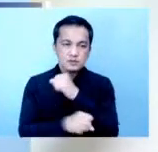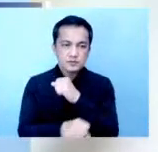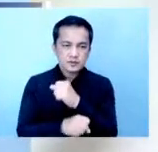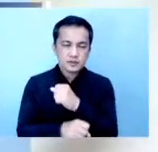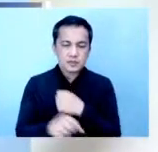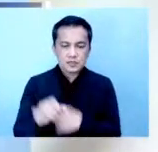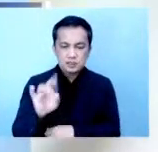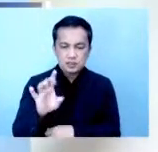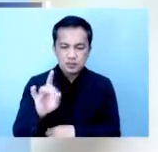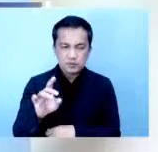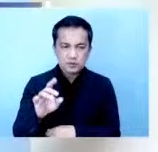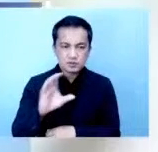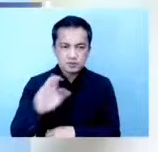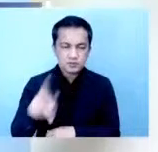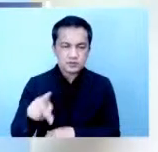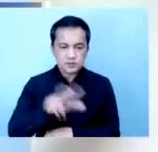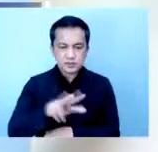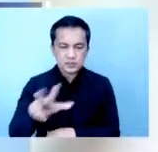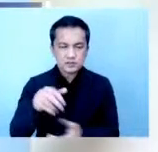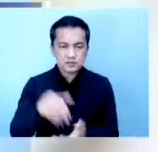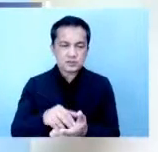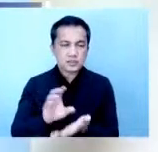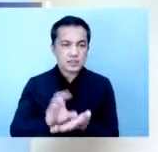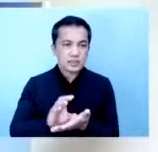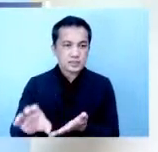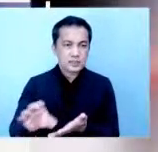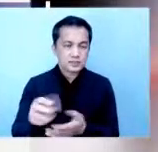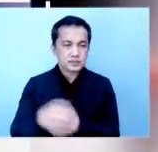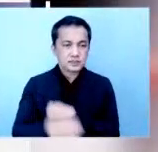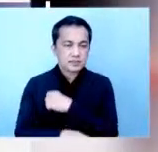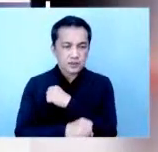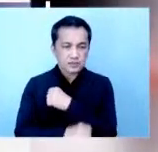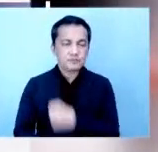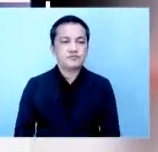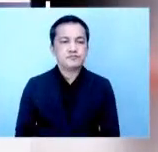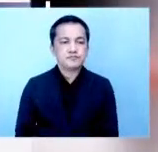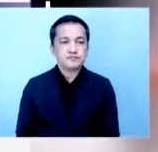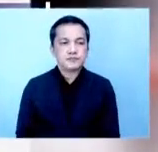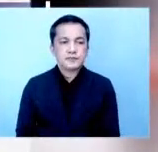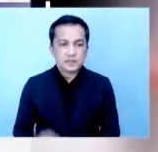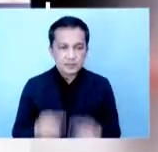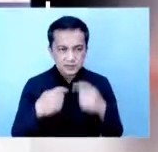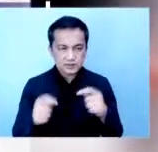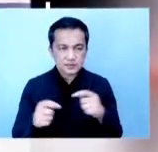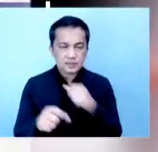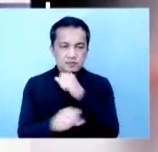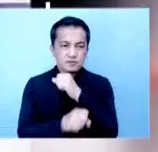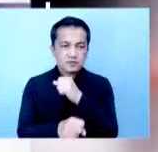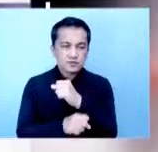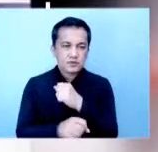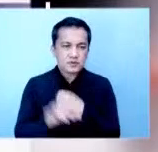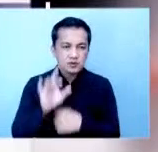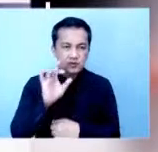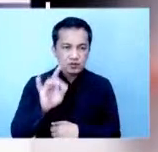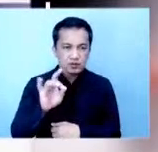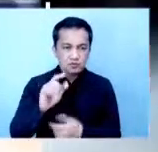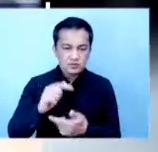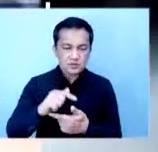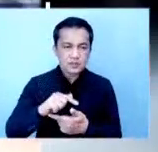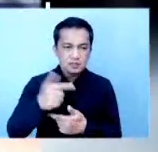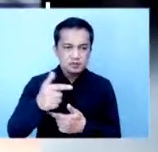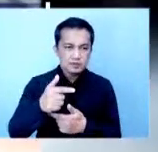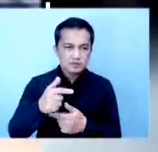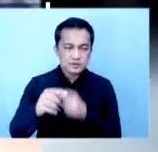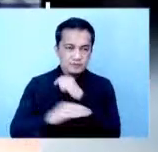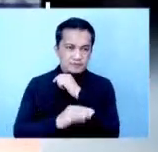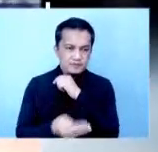at 33,000 pesos na cash ang natangay. Sinubukan din nilang tangayin ang 8 laptop na nakalagay sa mga bag,